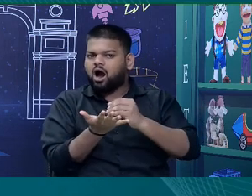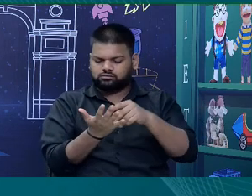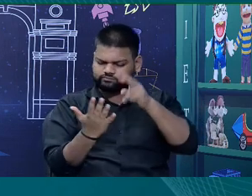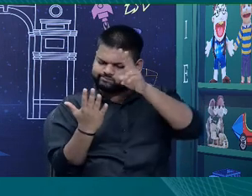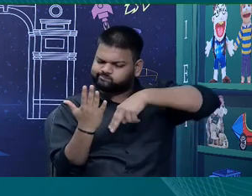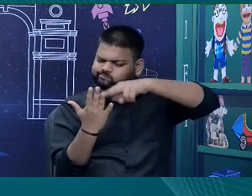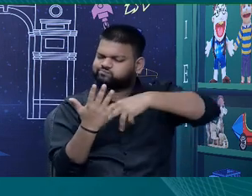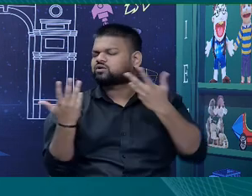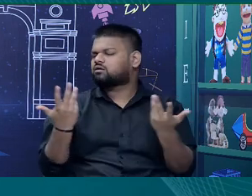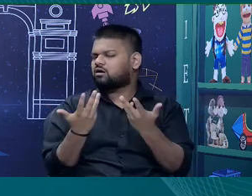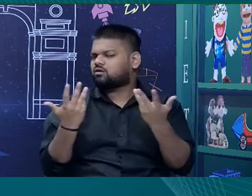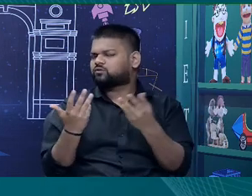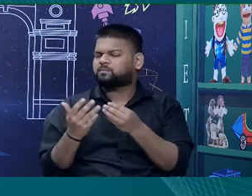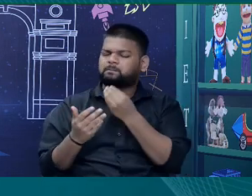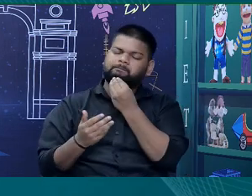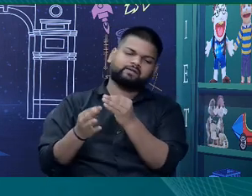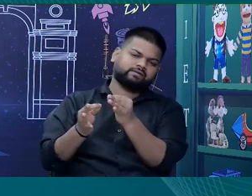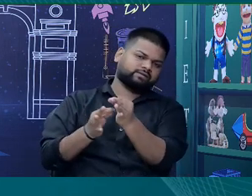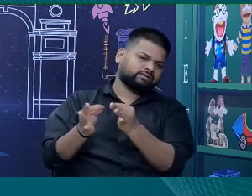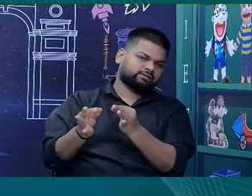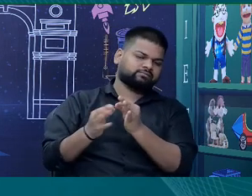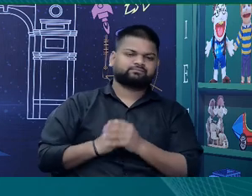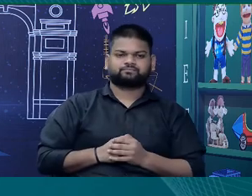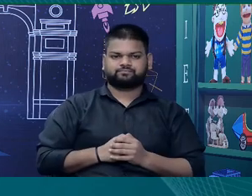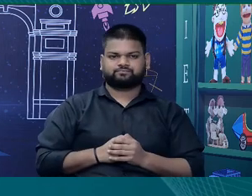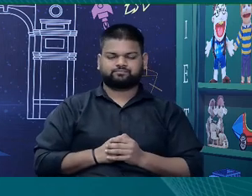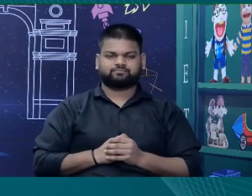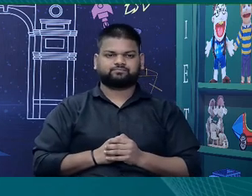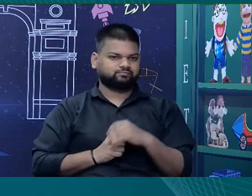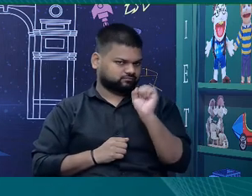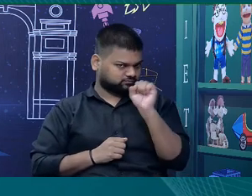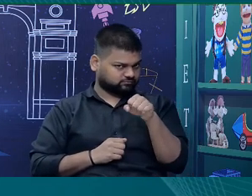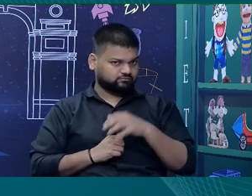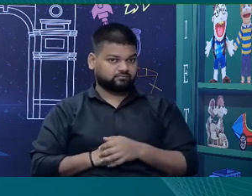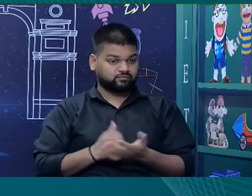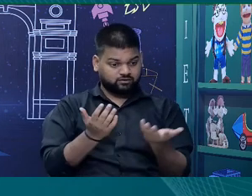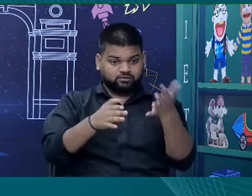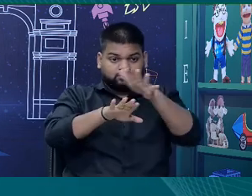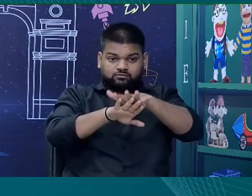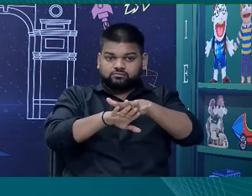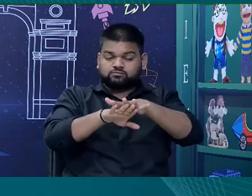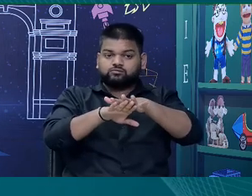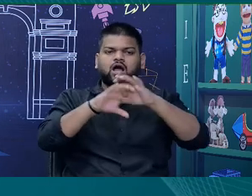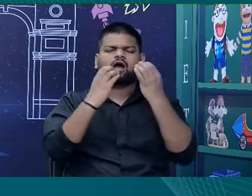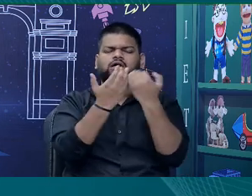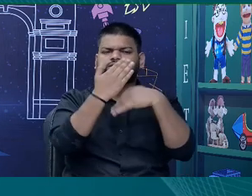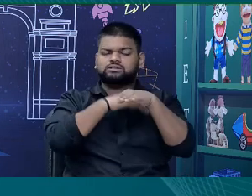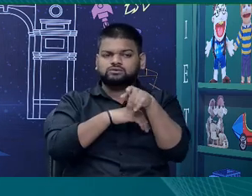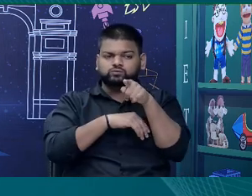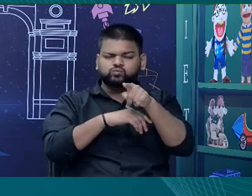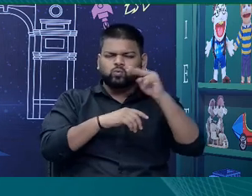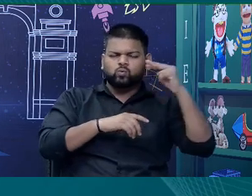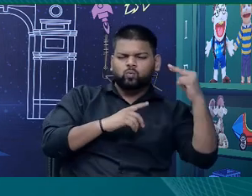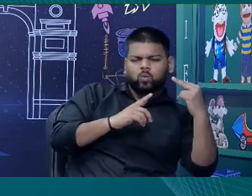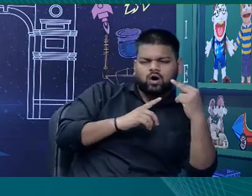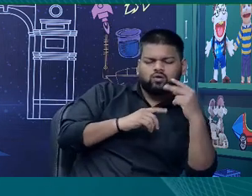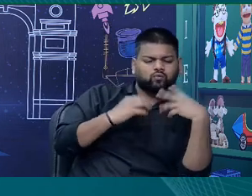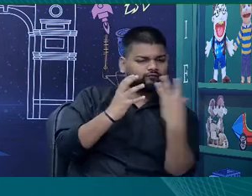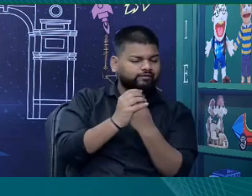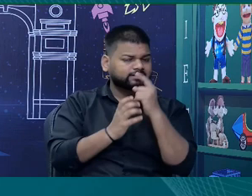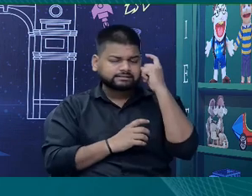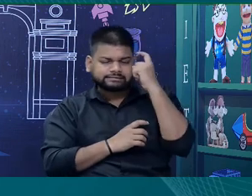अगर मैं इसकी बात करूं तो आप किस तरह से बच्चों को बताएंगे जी एजुकेशन के पॉइंट ऑफ व्यू से जब हम सोचते हैं तो हमारी क्लास